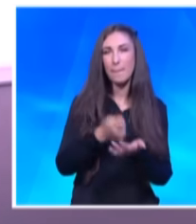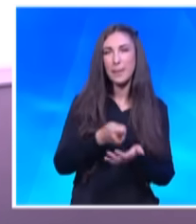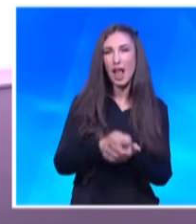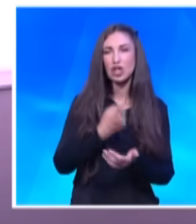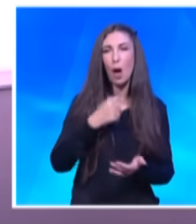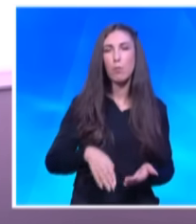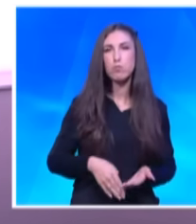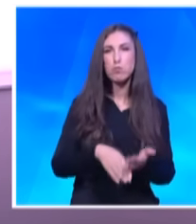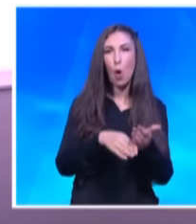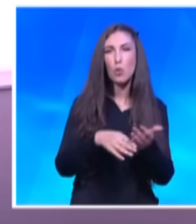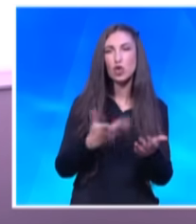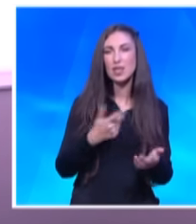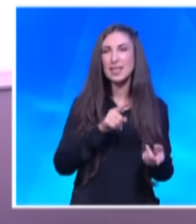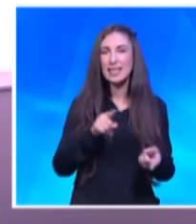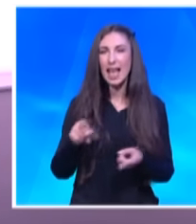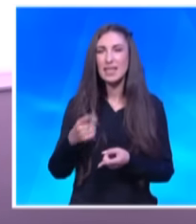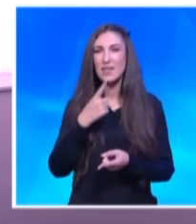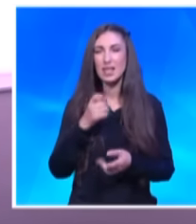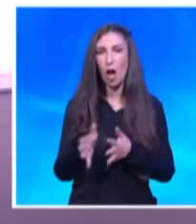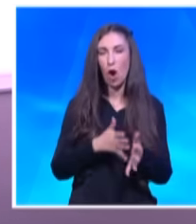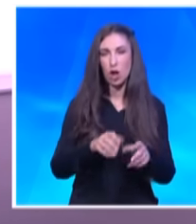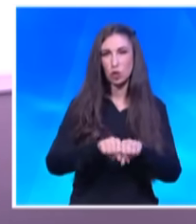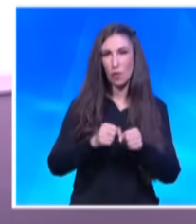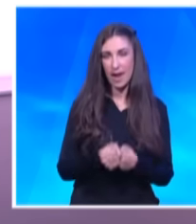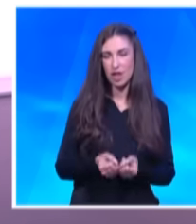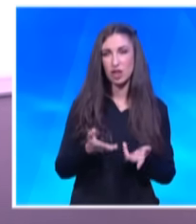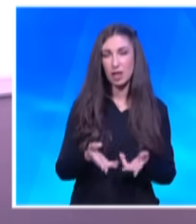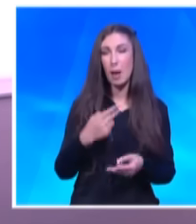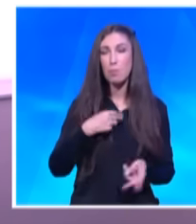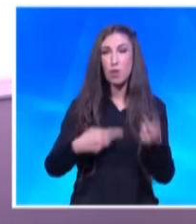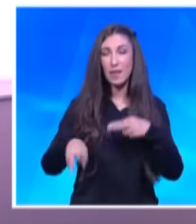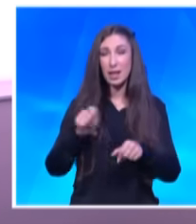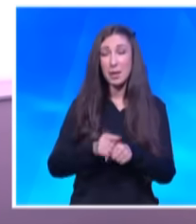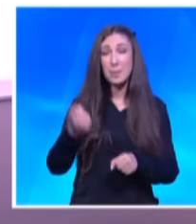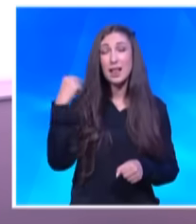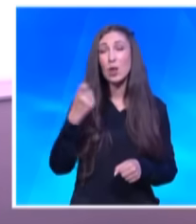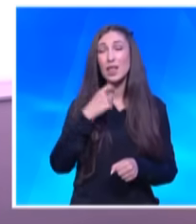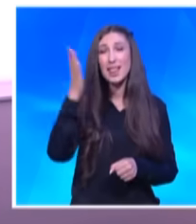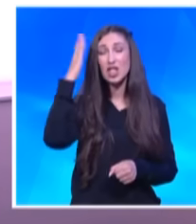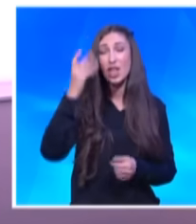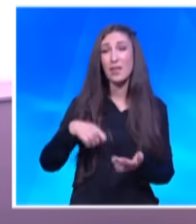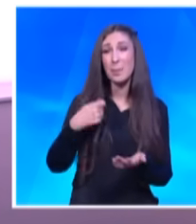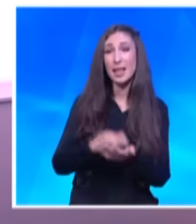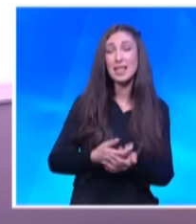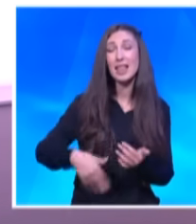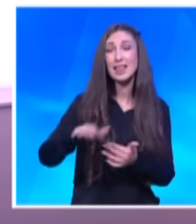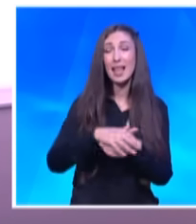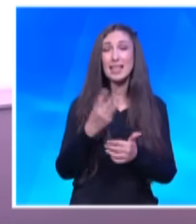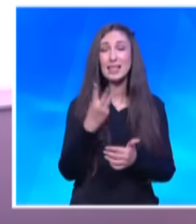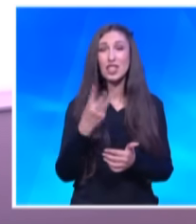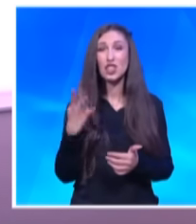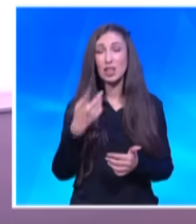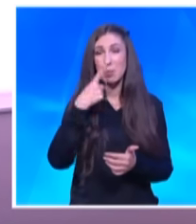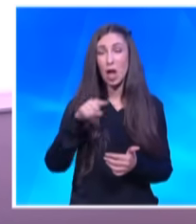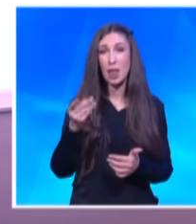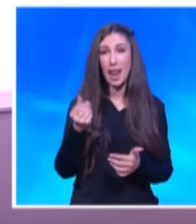помощни средства за хора с увреждания. Проверка на BTV установи, че миналата година държавата е платила над 34